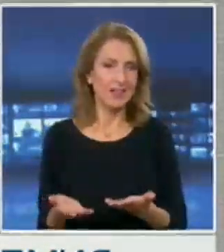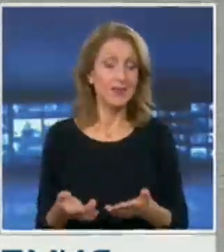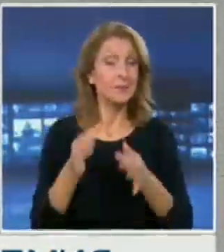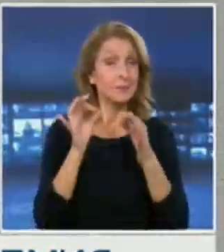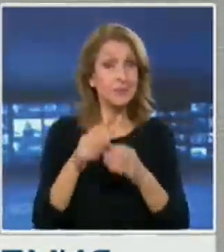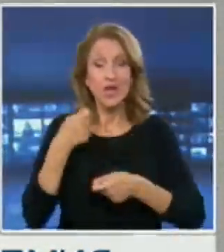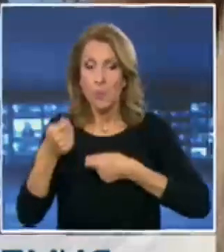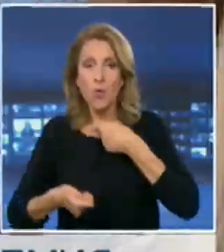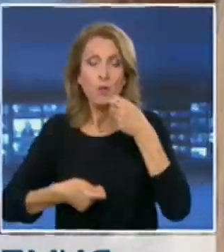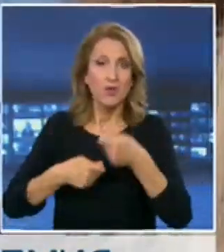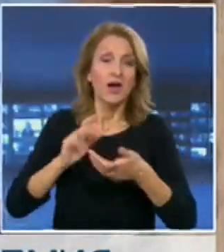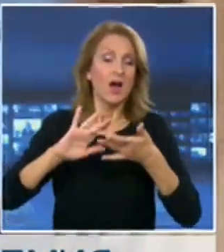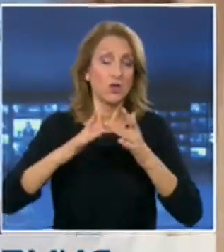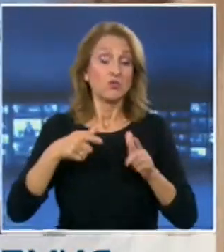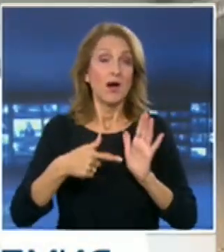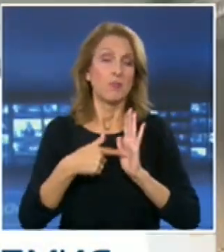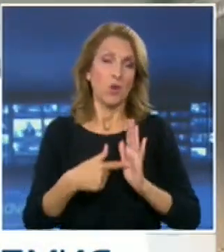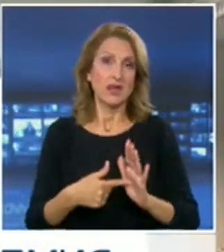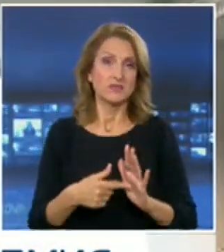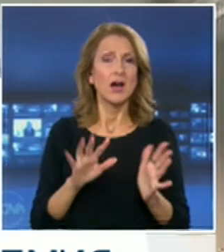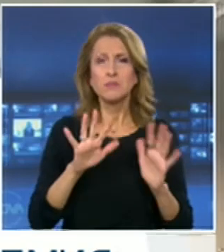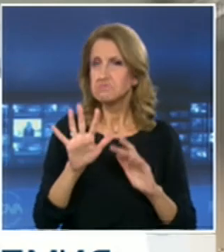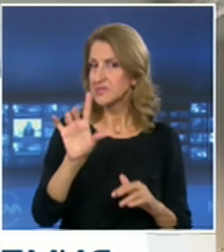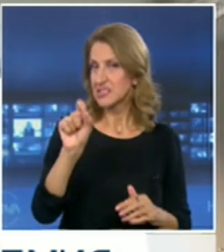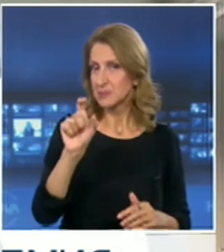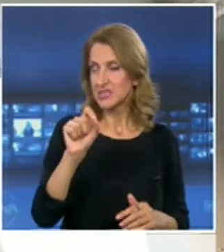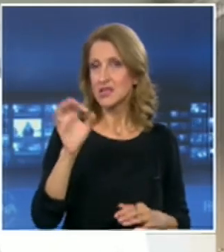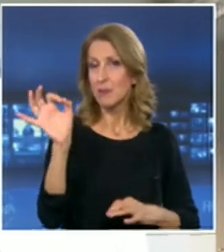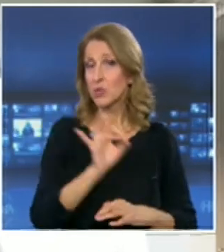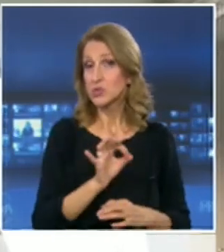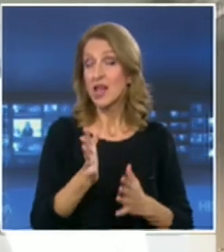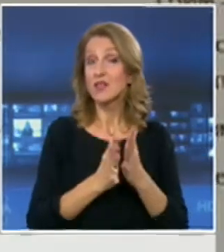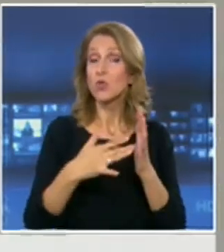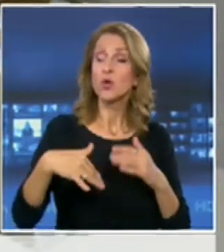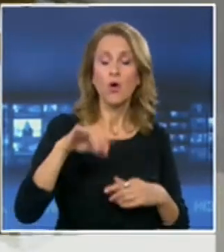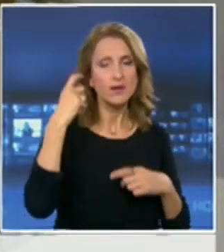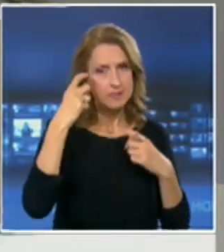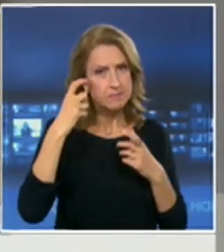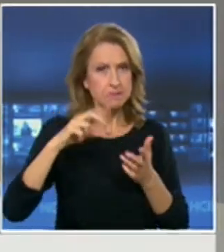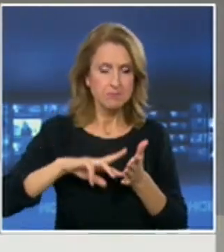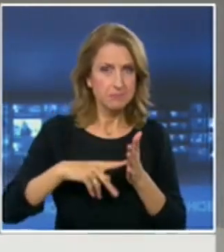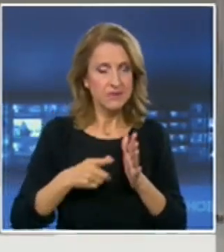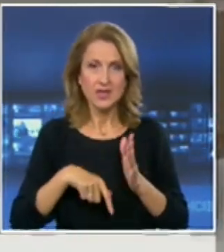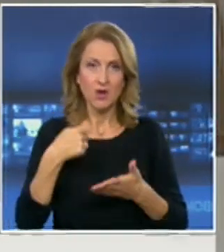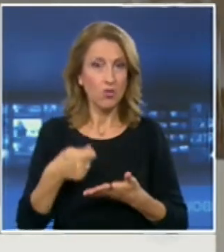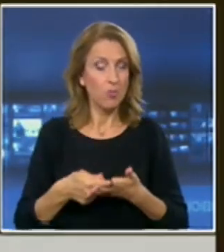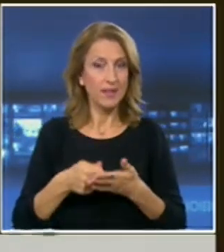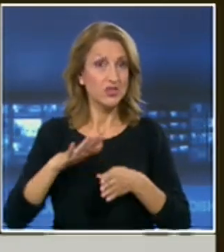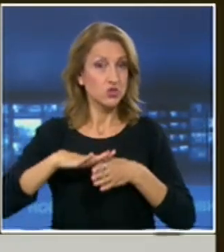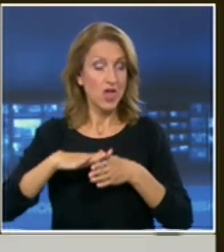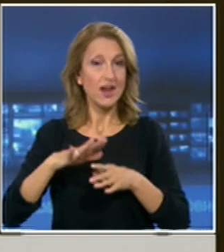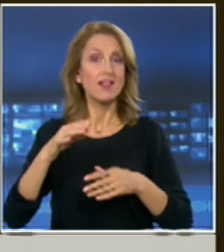към покупки онлайн, показват проучванията. Почти 70% от хората смятат да закупят продукт на черния петък